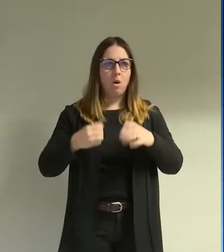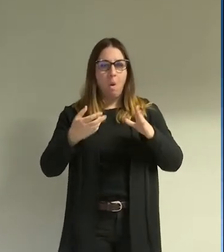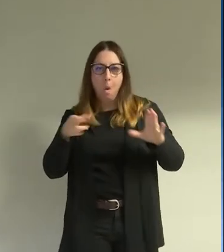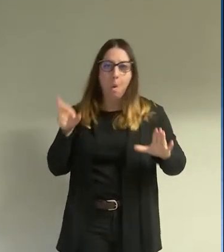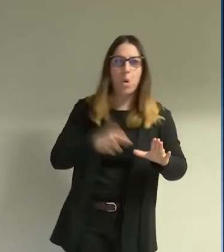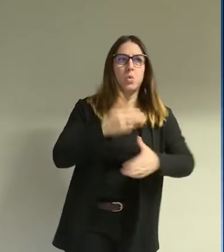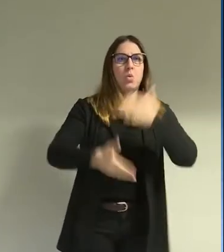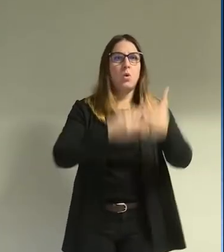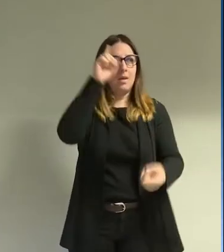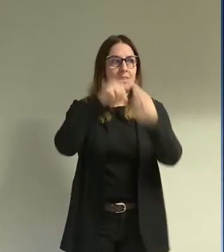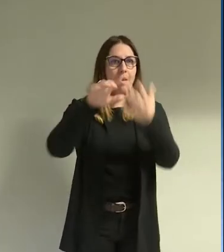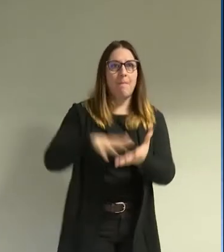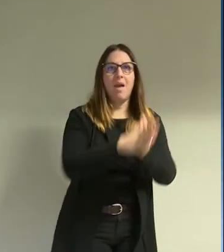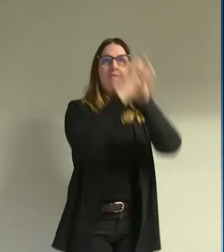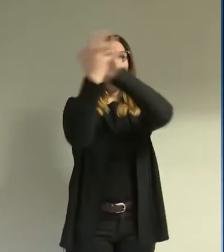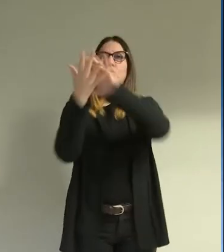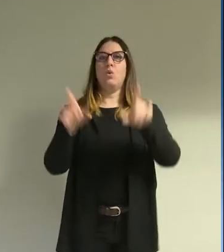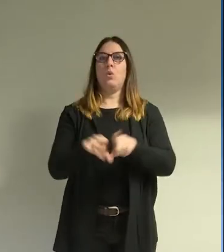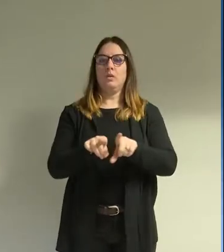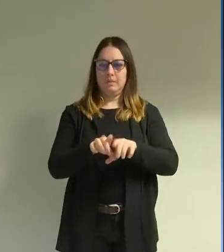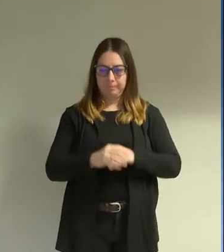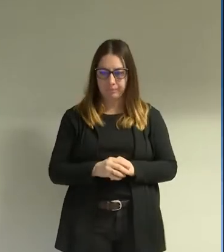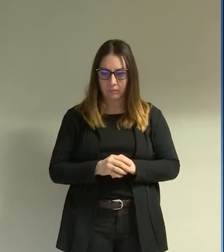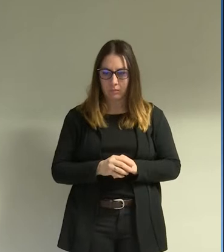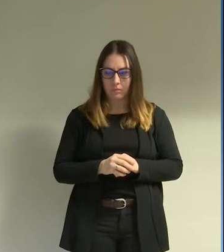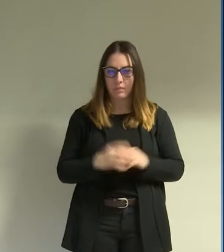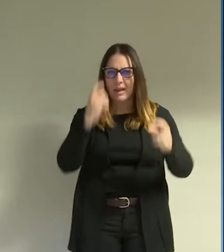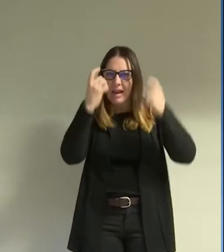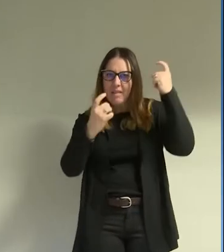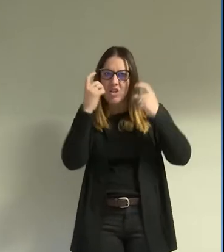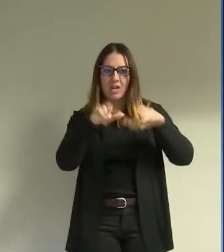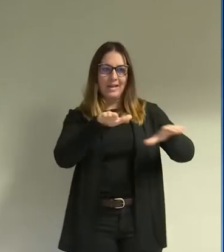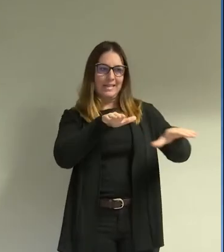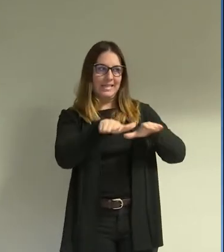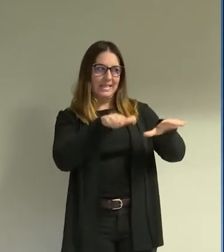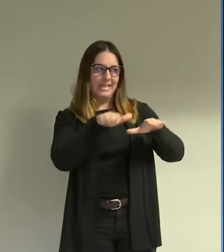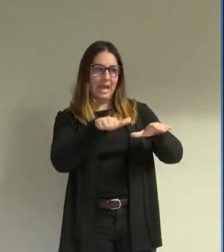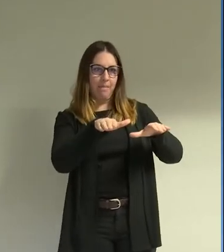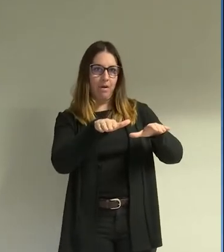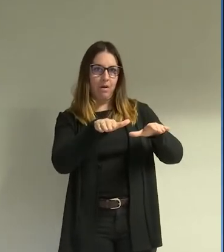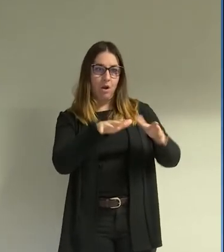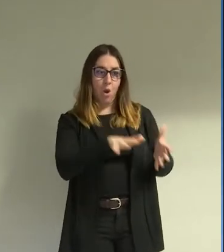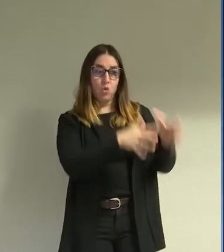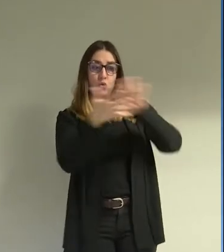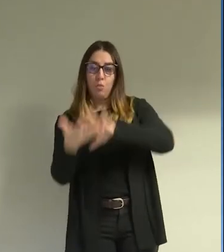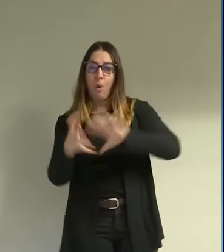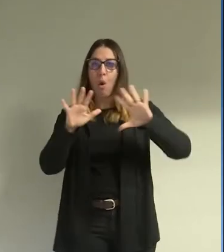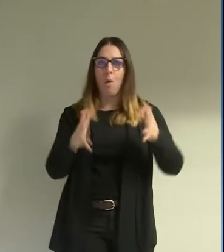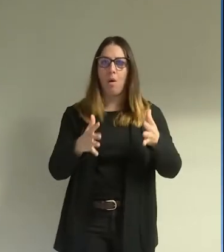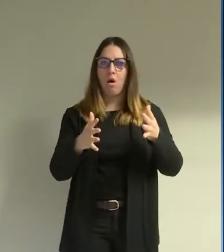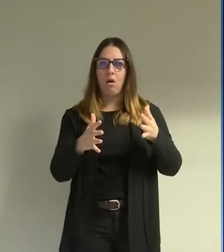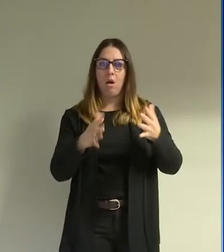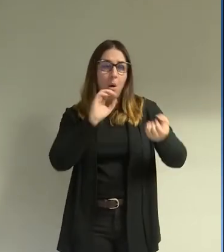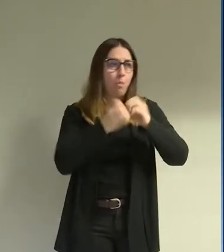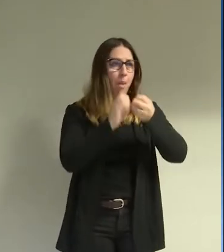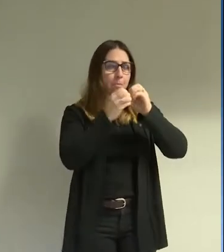d'évolution ou pour le dire autrement comment est ce qu'un système peut supporter des chocs s'en remettra